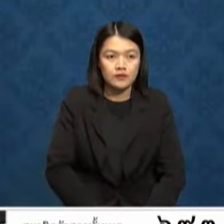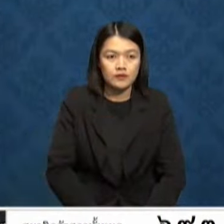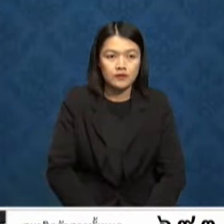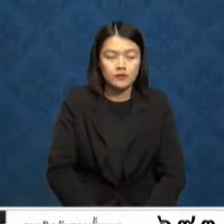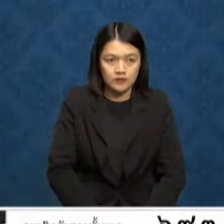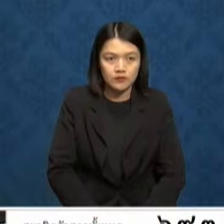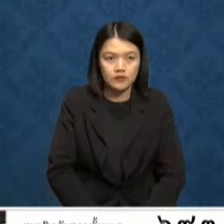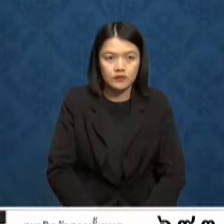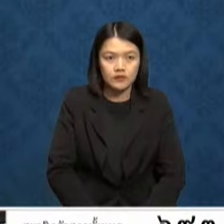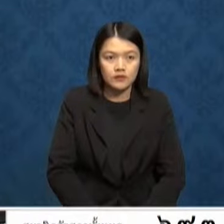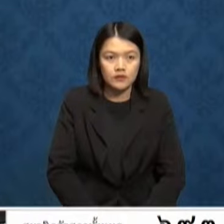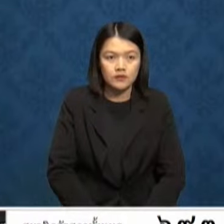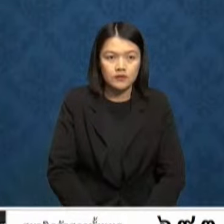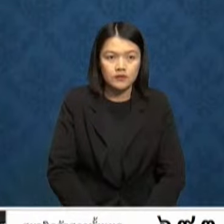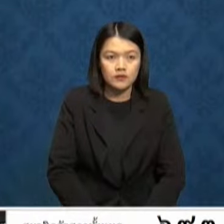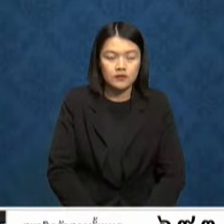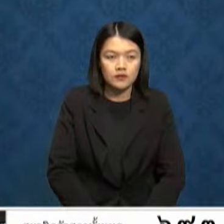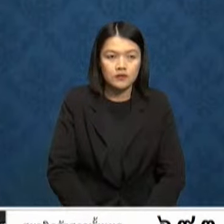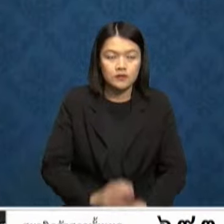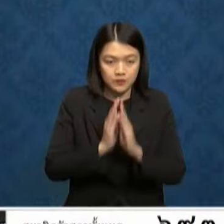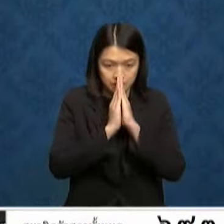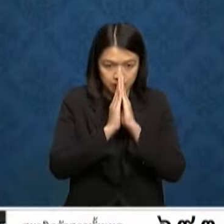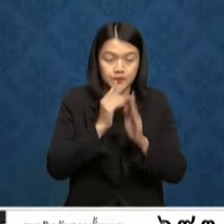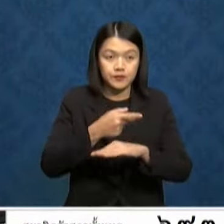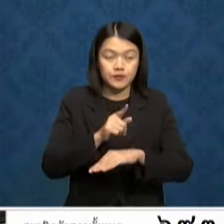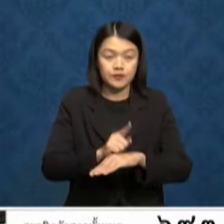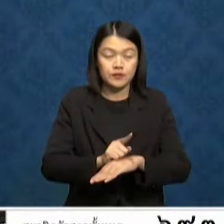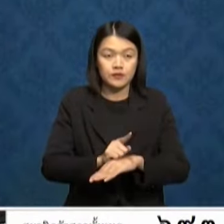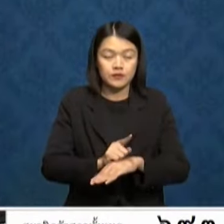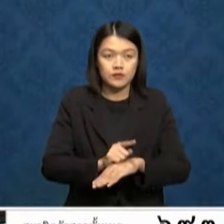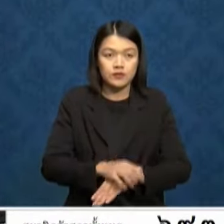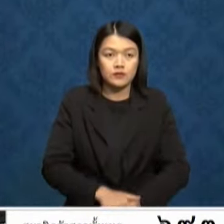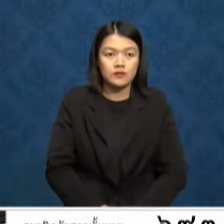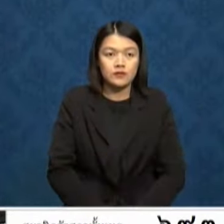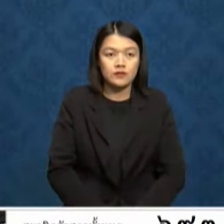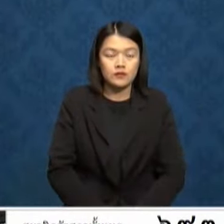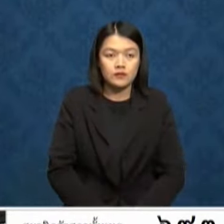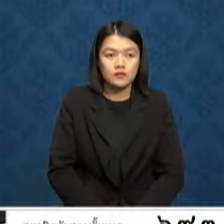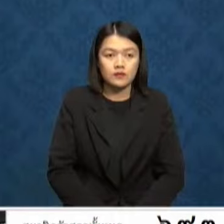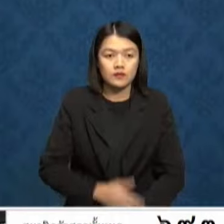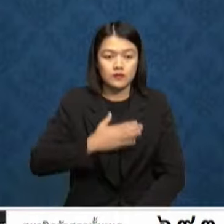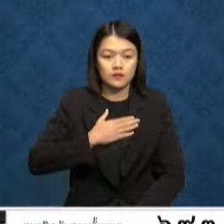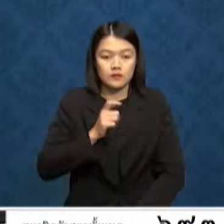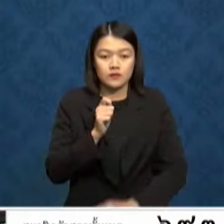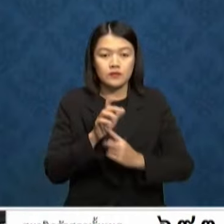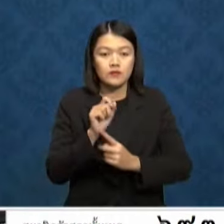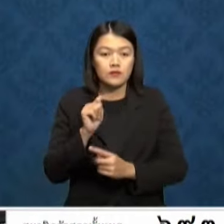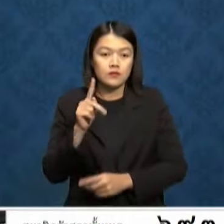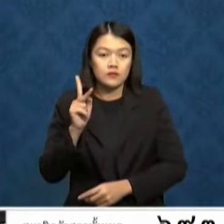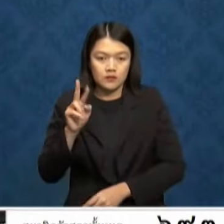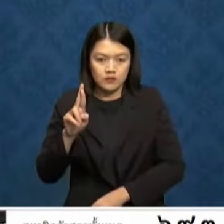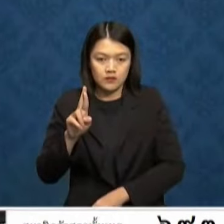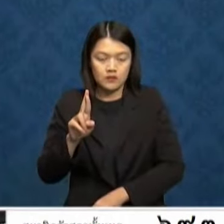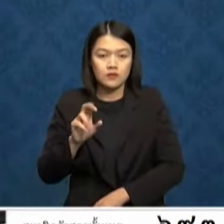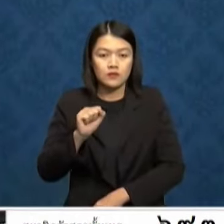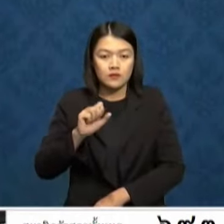ขอบพระคุณครับกราบขอบพระคุณท่านประธานนะครับกราบเรียนท่านประธานรัฐสภาที่เคารพอัฐกรศิรีรัธกรสส